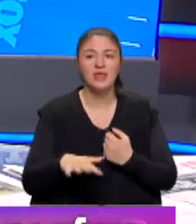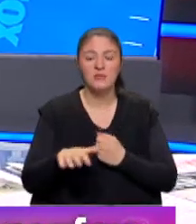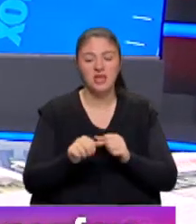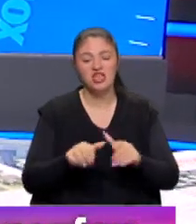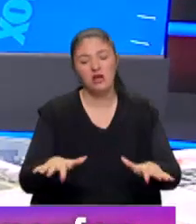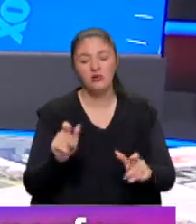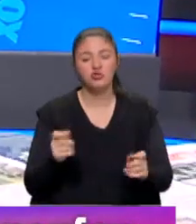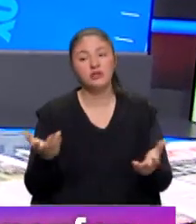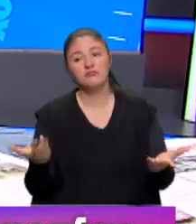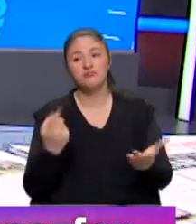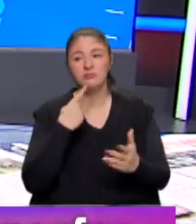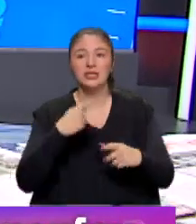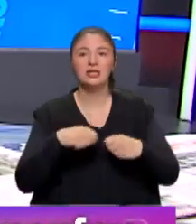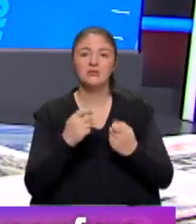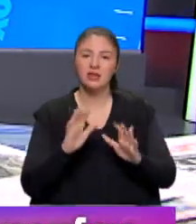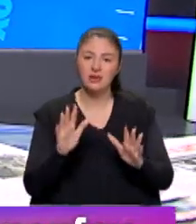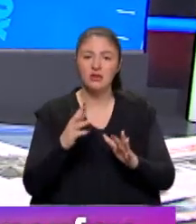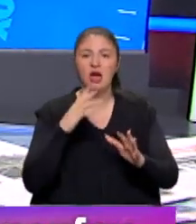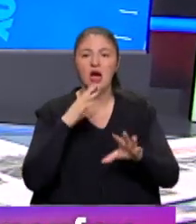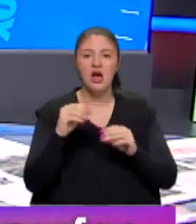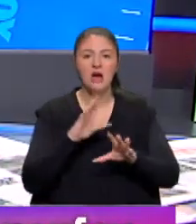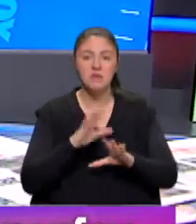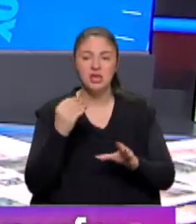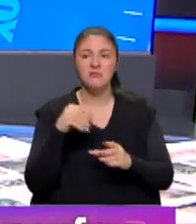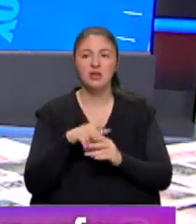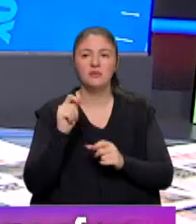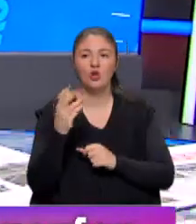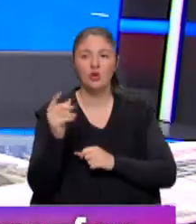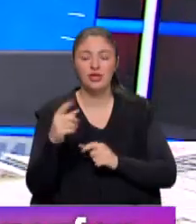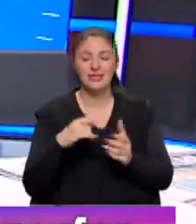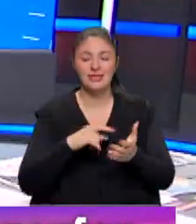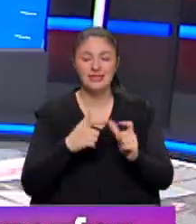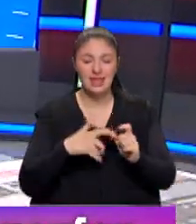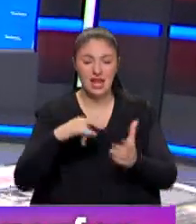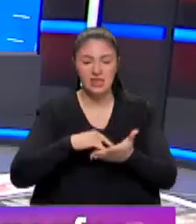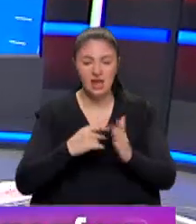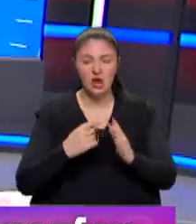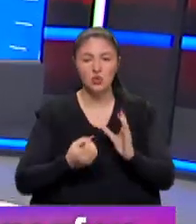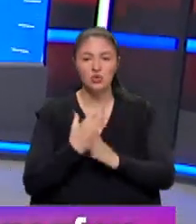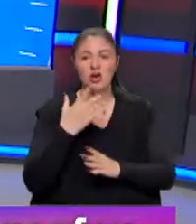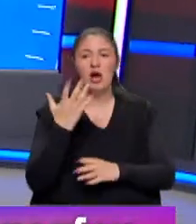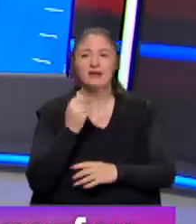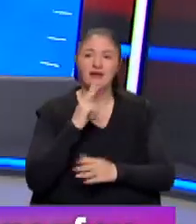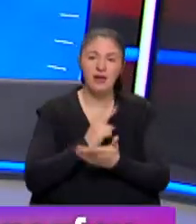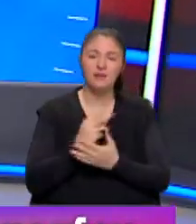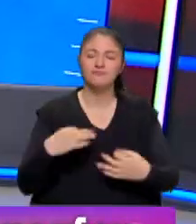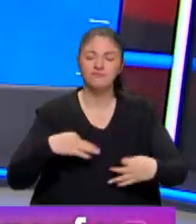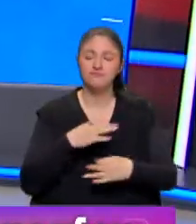tabana yayacağız dedi. Kırmadan, dökmeden İyi Parti'nin almış olduğu, Genel İdare Kurulu'nun almış olduğu karara